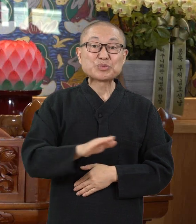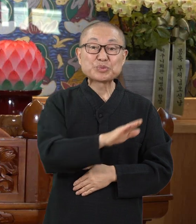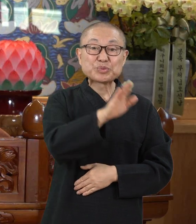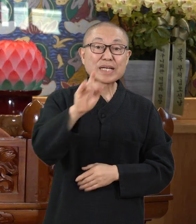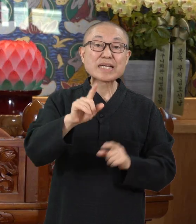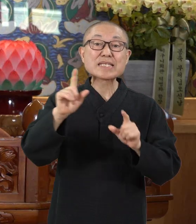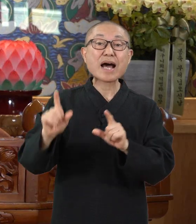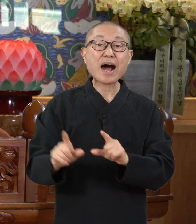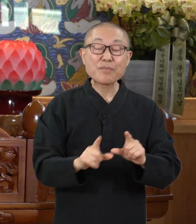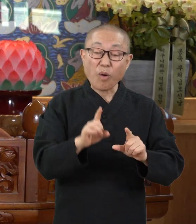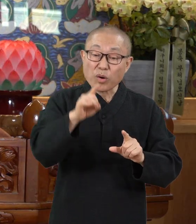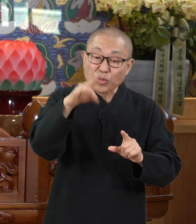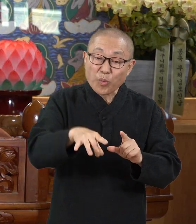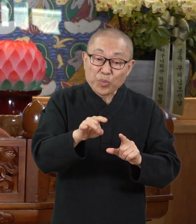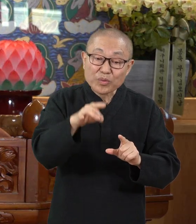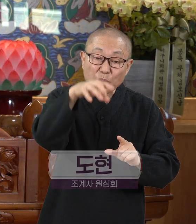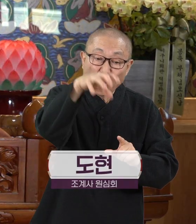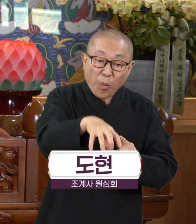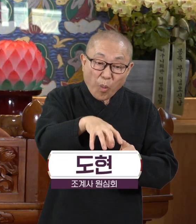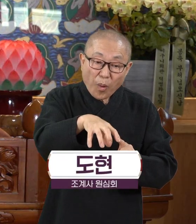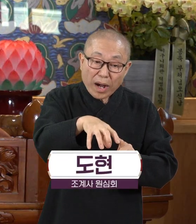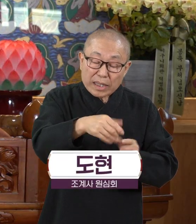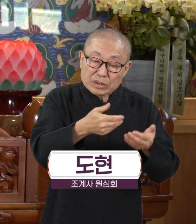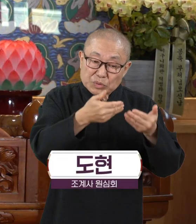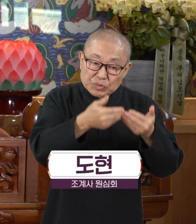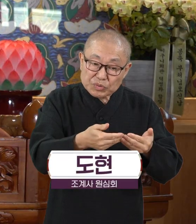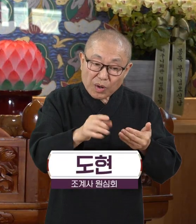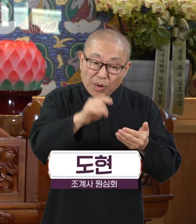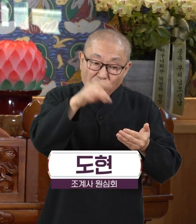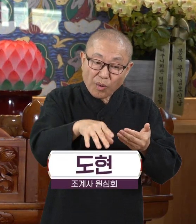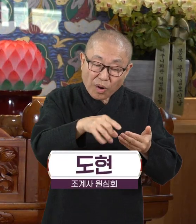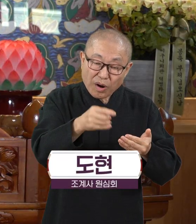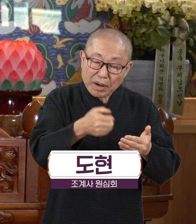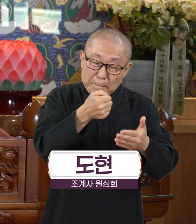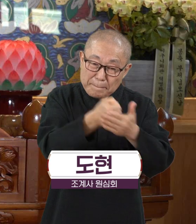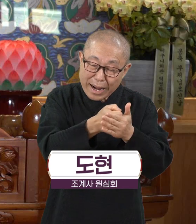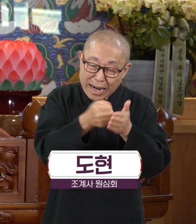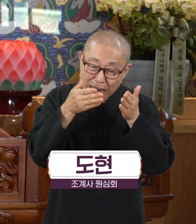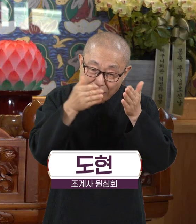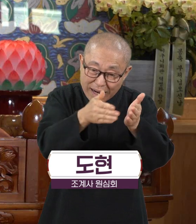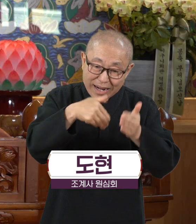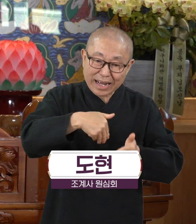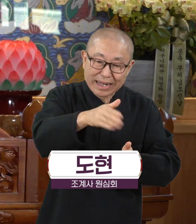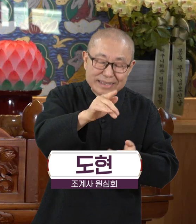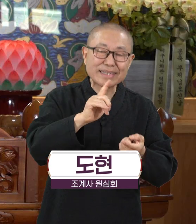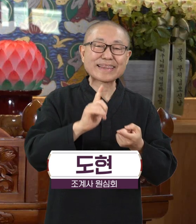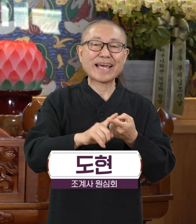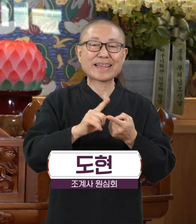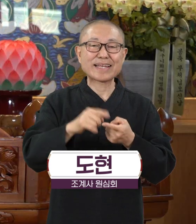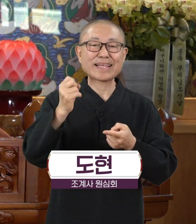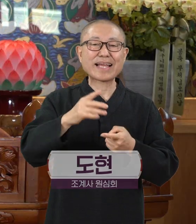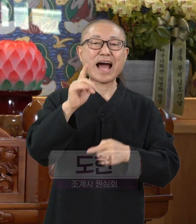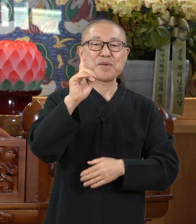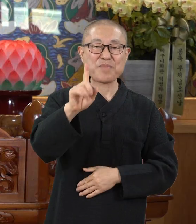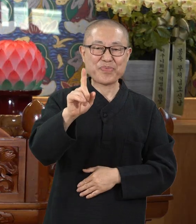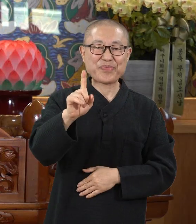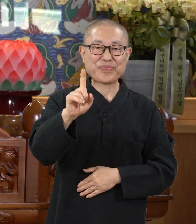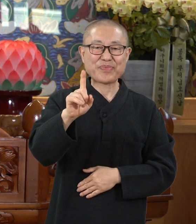우리의 삶을 어디에 중요한 어디에 가치를 두고 살아야 되는가를 다시